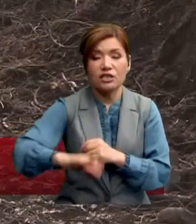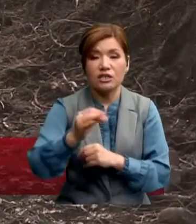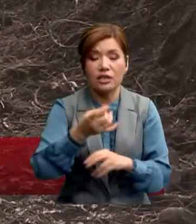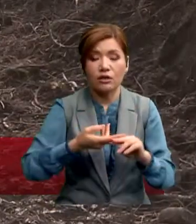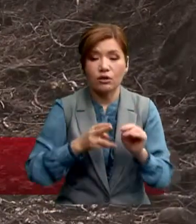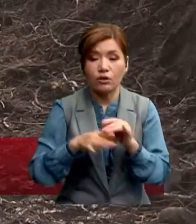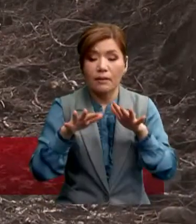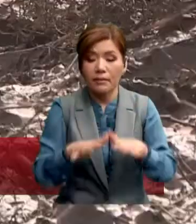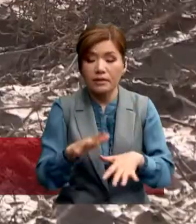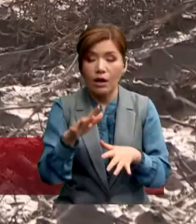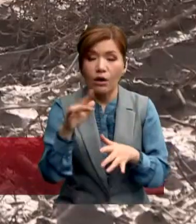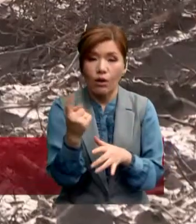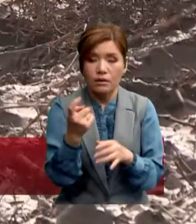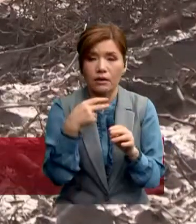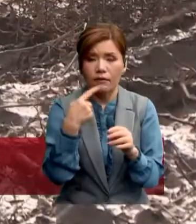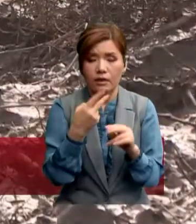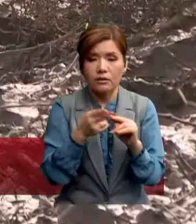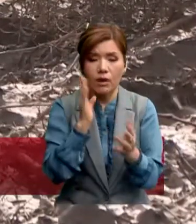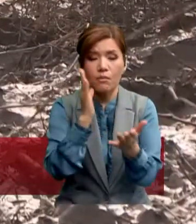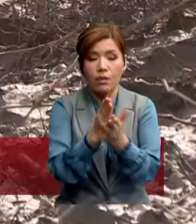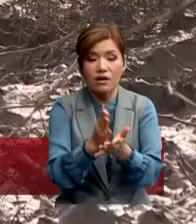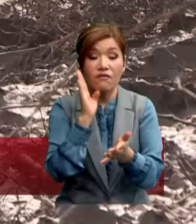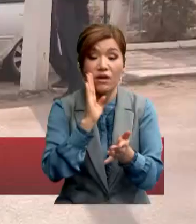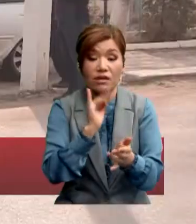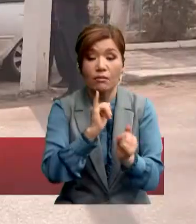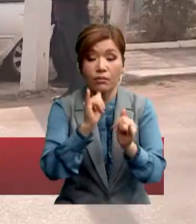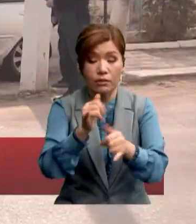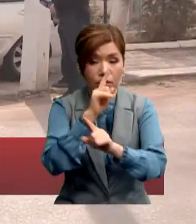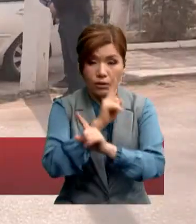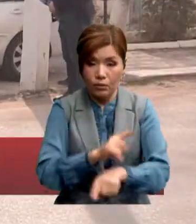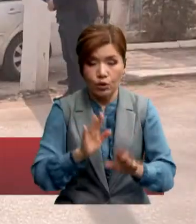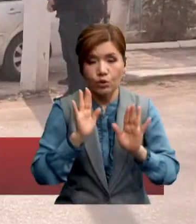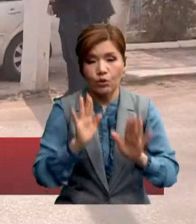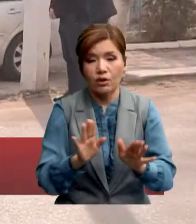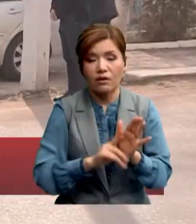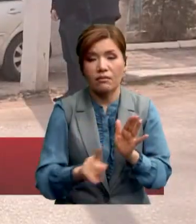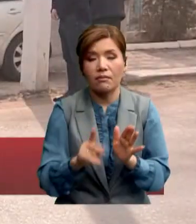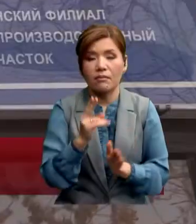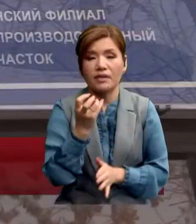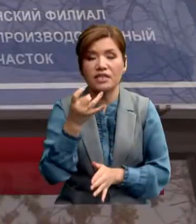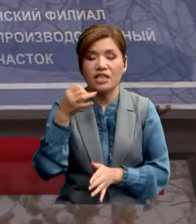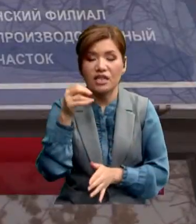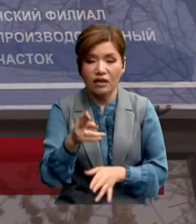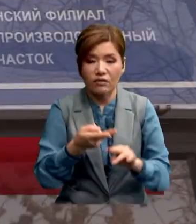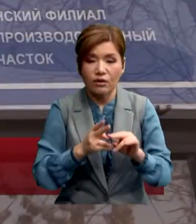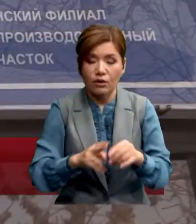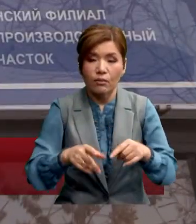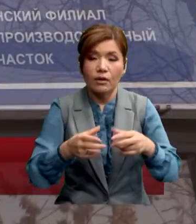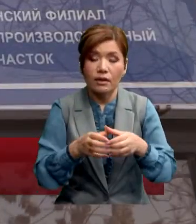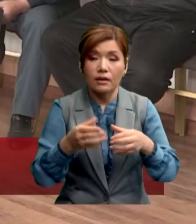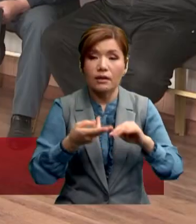местных заявил что напрямую поставлять воду не будет а только через посредников в лице производственного кооператива